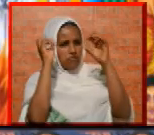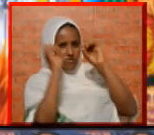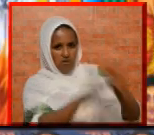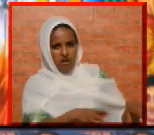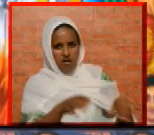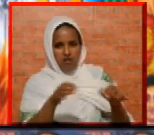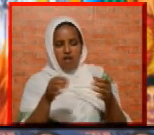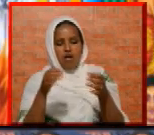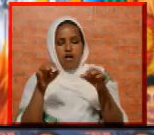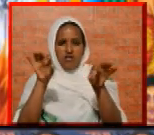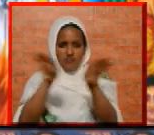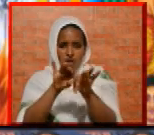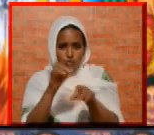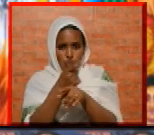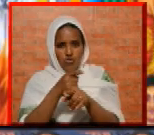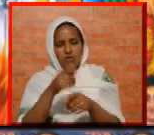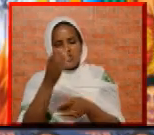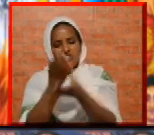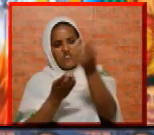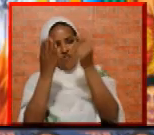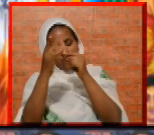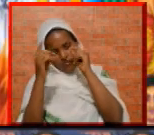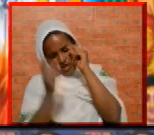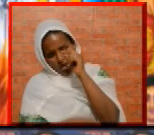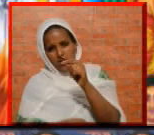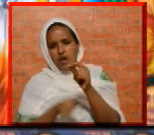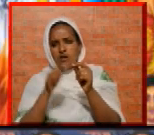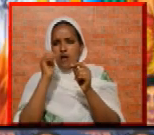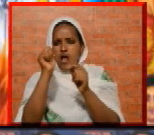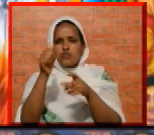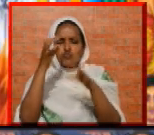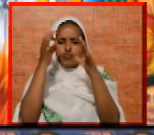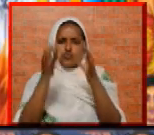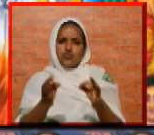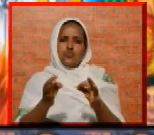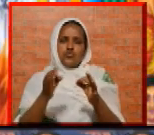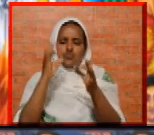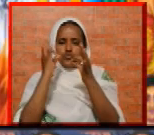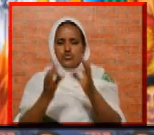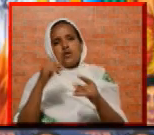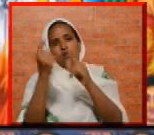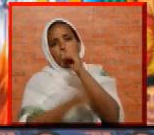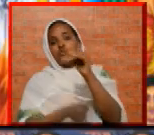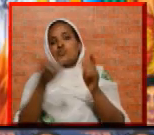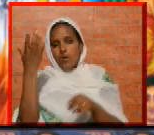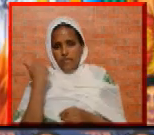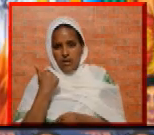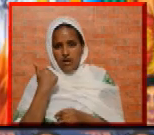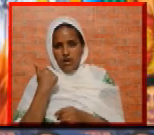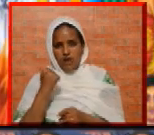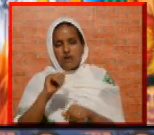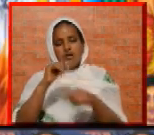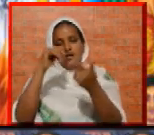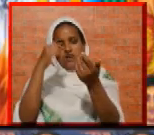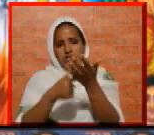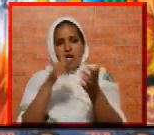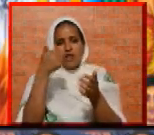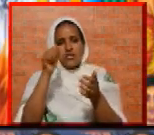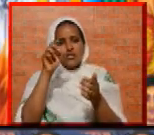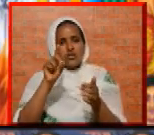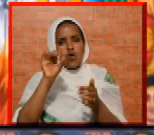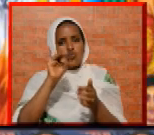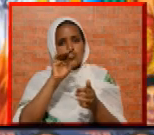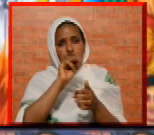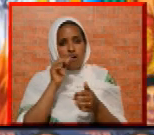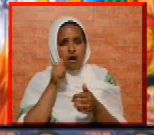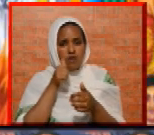እሳት ይጣላል አስፈላጊ ሲሆን በሰይፍ ይቀጣል እነሱ በወሰኑት የቅጣት ውሳኔ እንደፈለጉት ይቀጡት ነበር እና